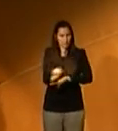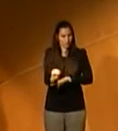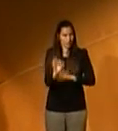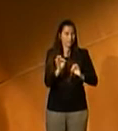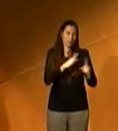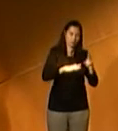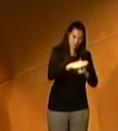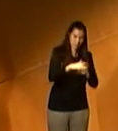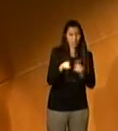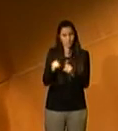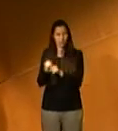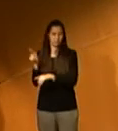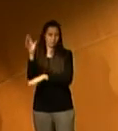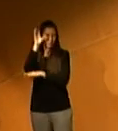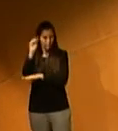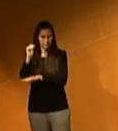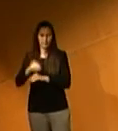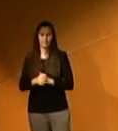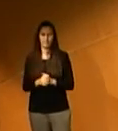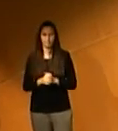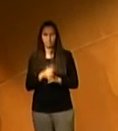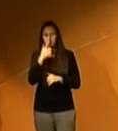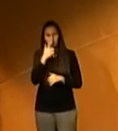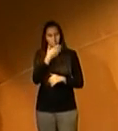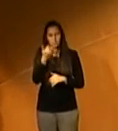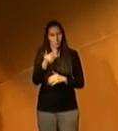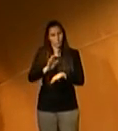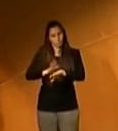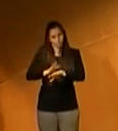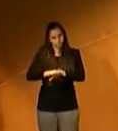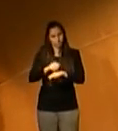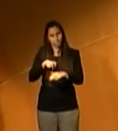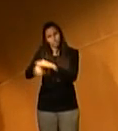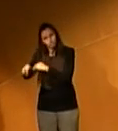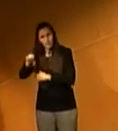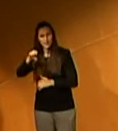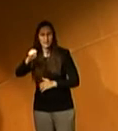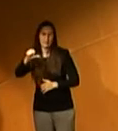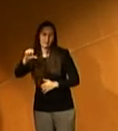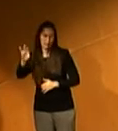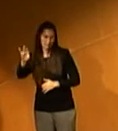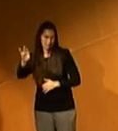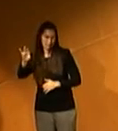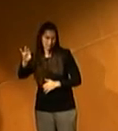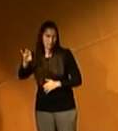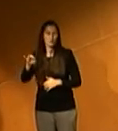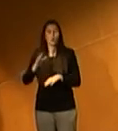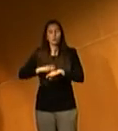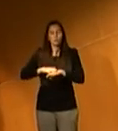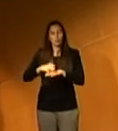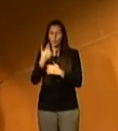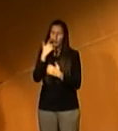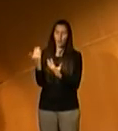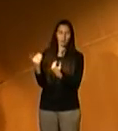que social. L'orientation ESAT est alors proposée. Dans l'attente d'une place, Maria est restée un peu plus d'un an à l'IME